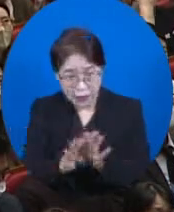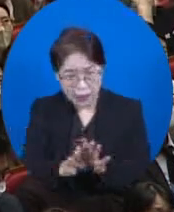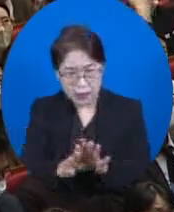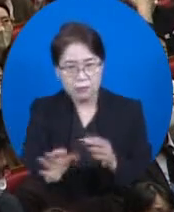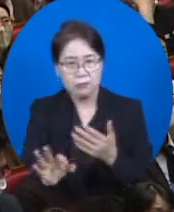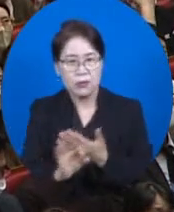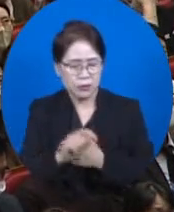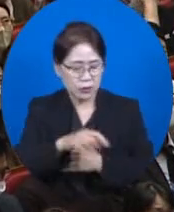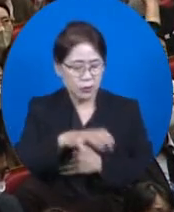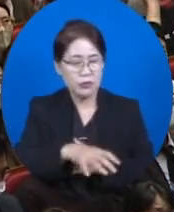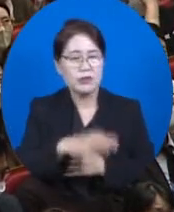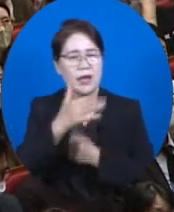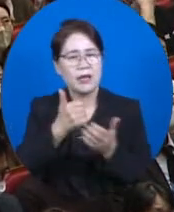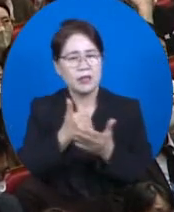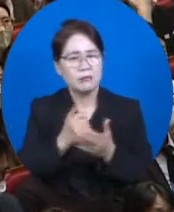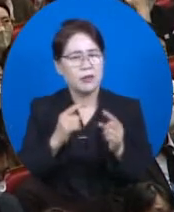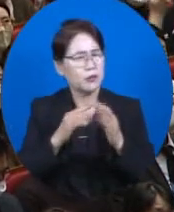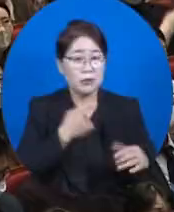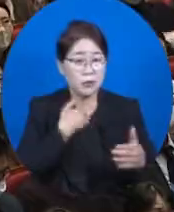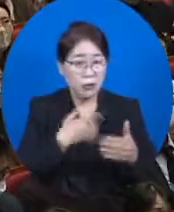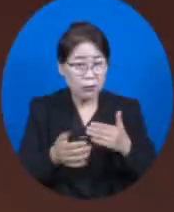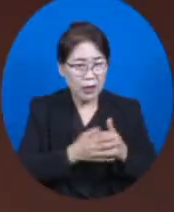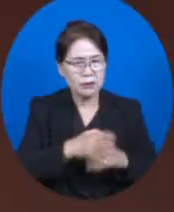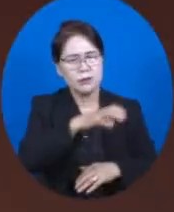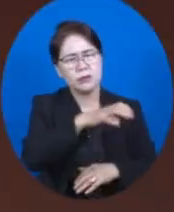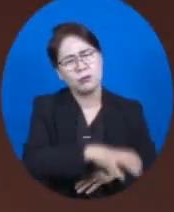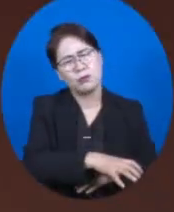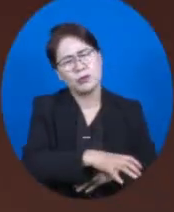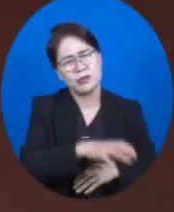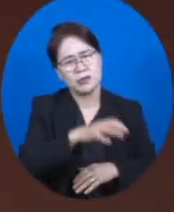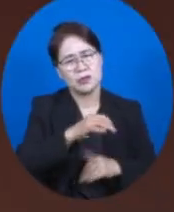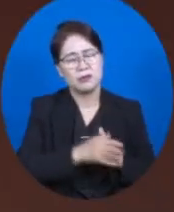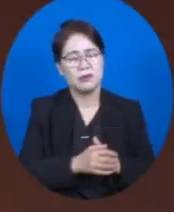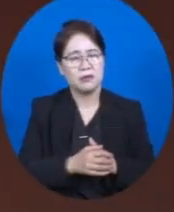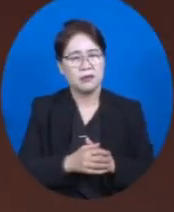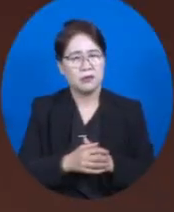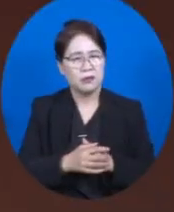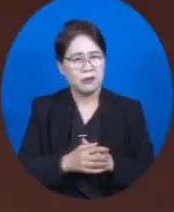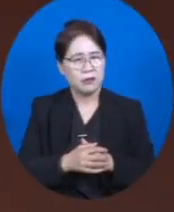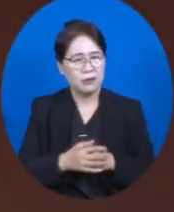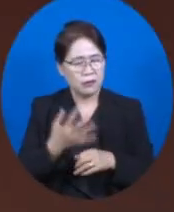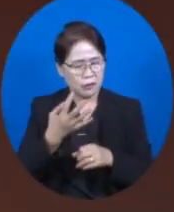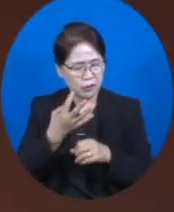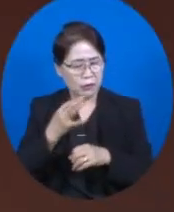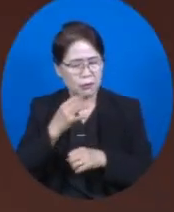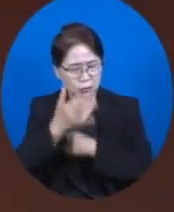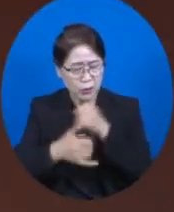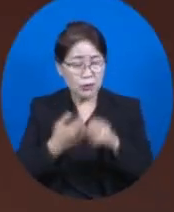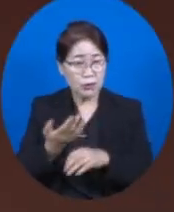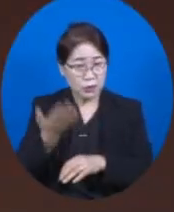그곳은 하나님의 전이 아닙니다 몇 년 전에 영국의